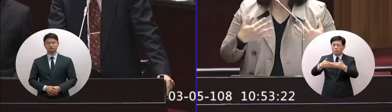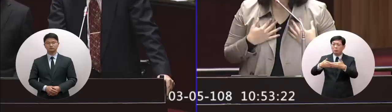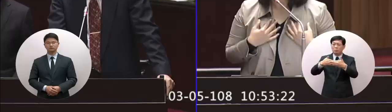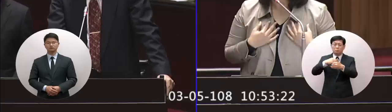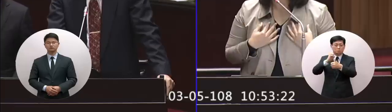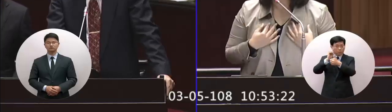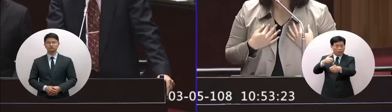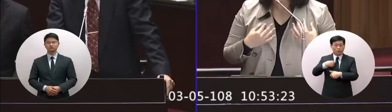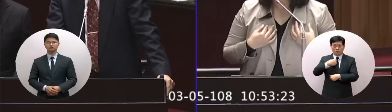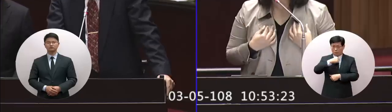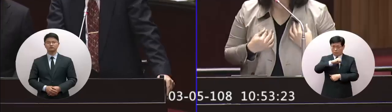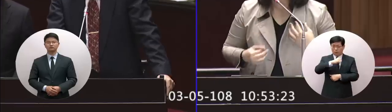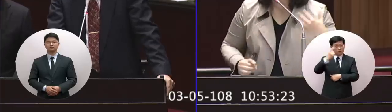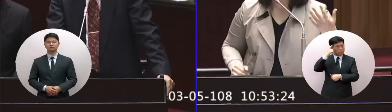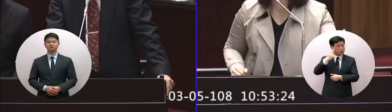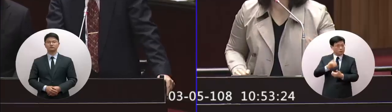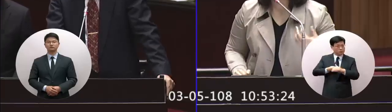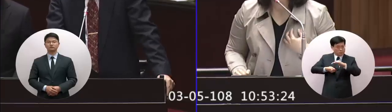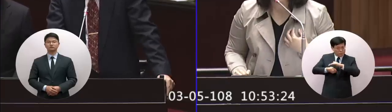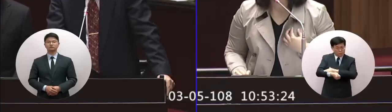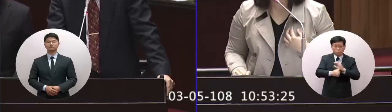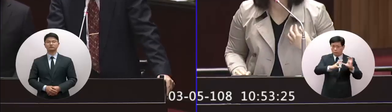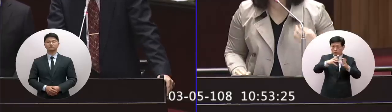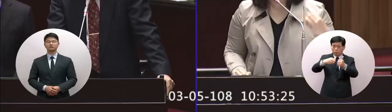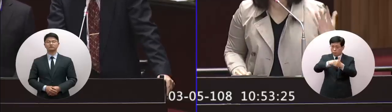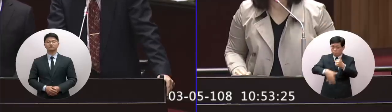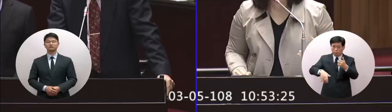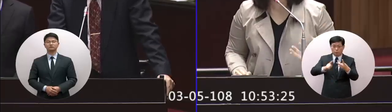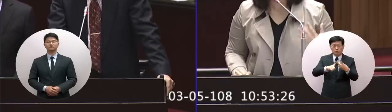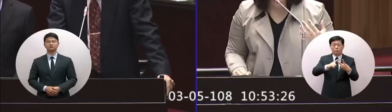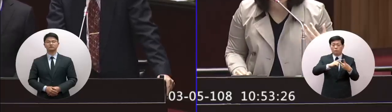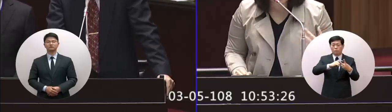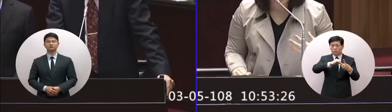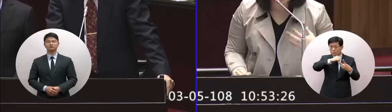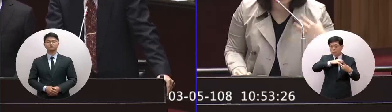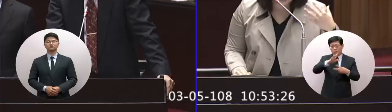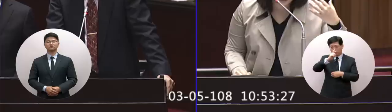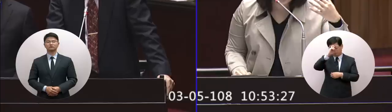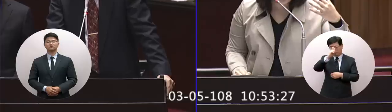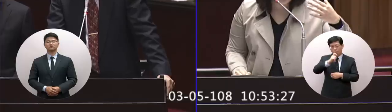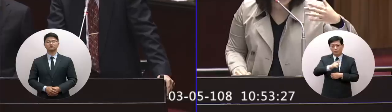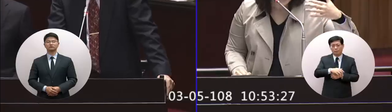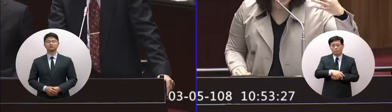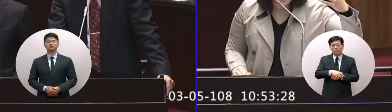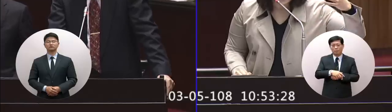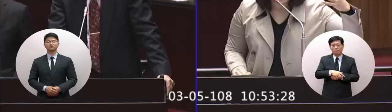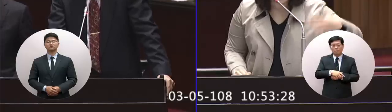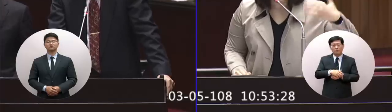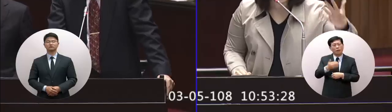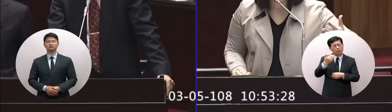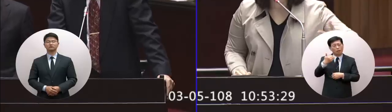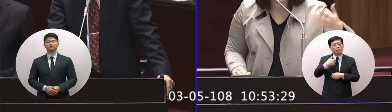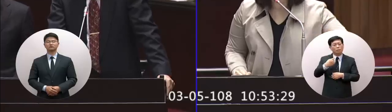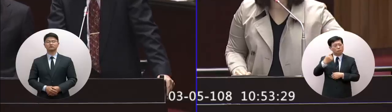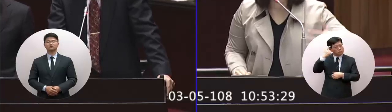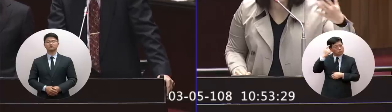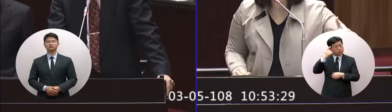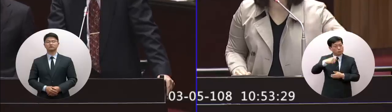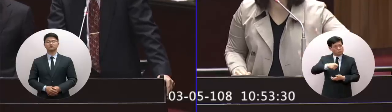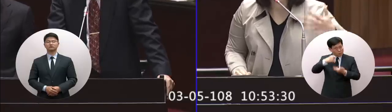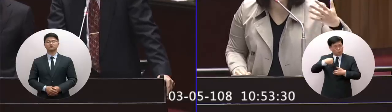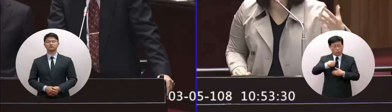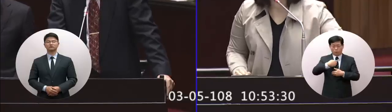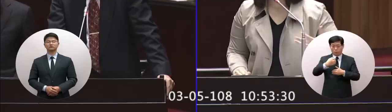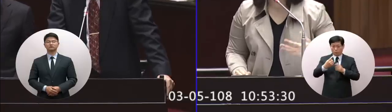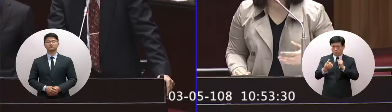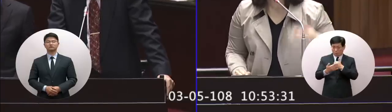道说，台湾想要加入所谓的国际组织也好，或者台湾就是不希望就是对我想提出对台湾一些